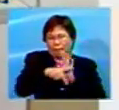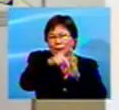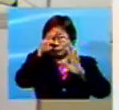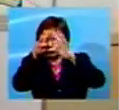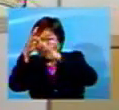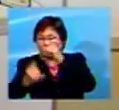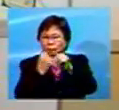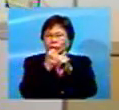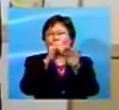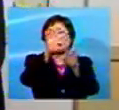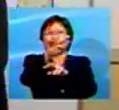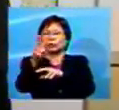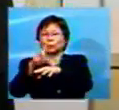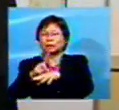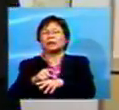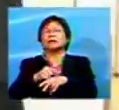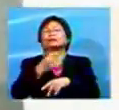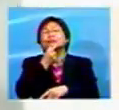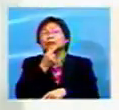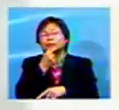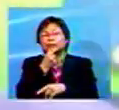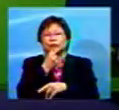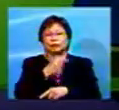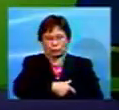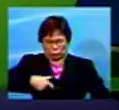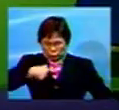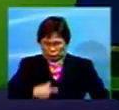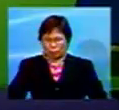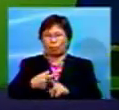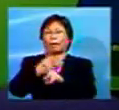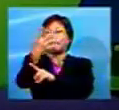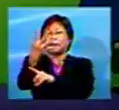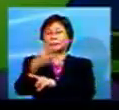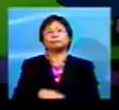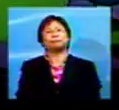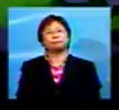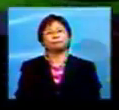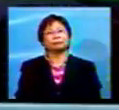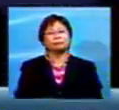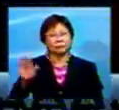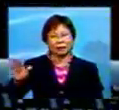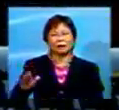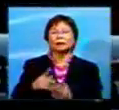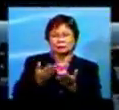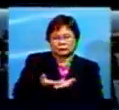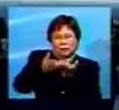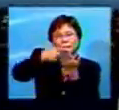cipta antarabangsa ke-42 di Geneva, Switzerland, April lalu. Dalam pada itu, UNIZA bercadang